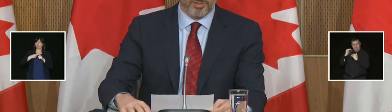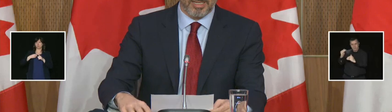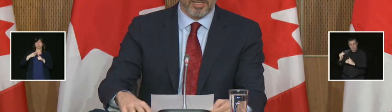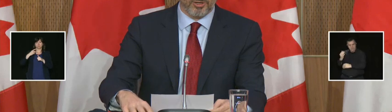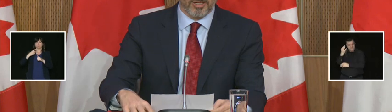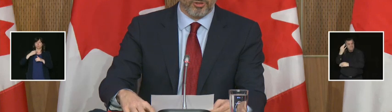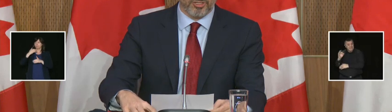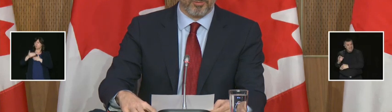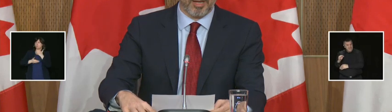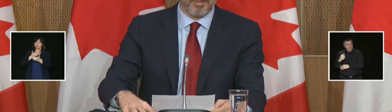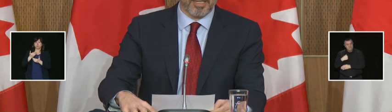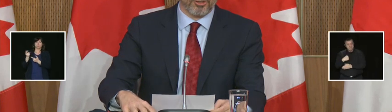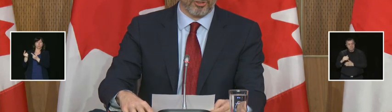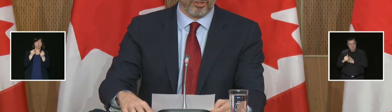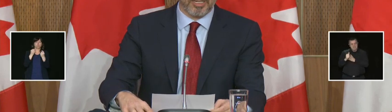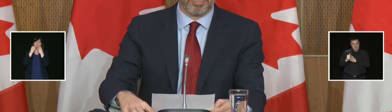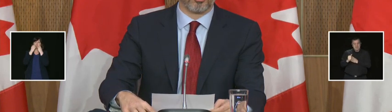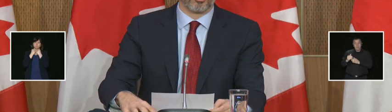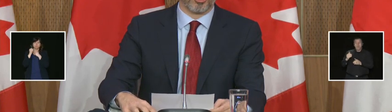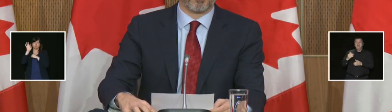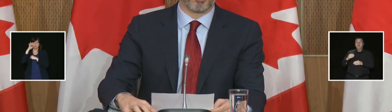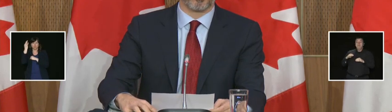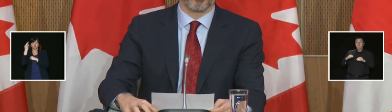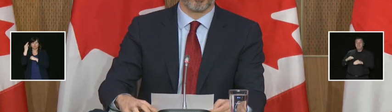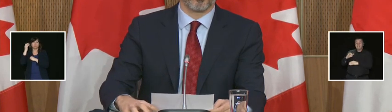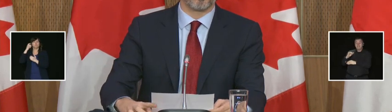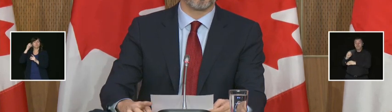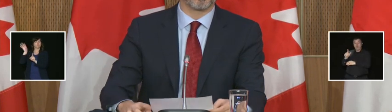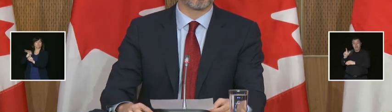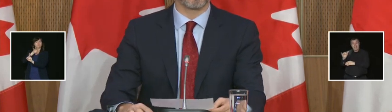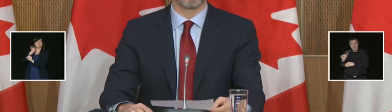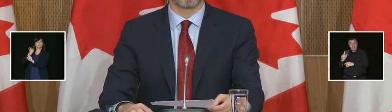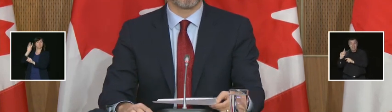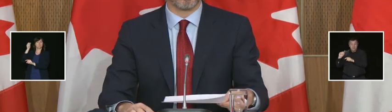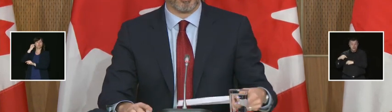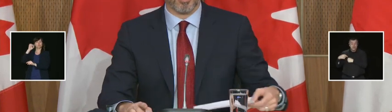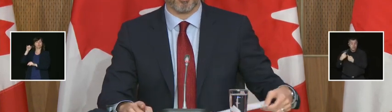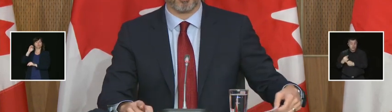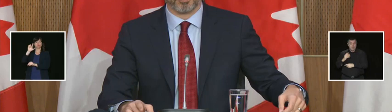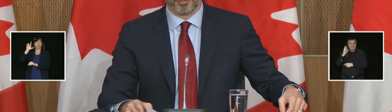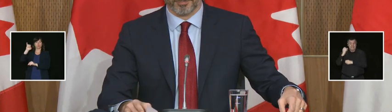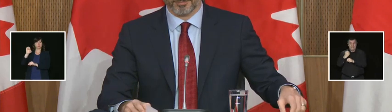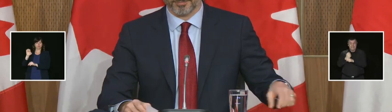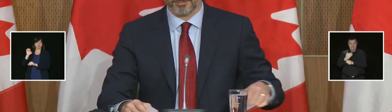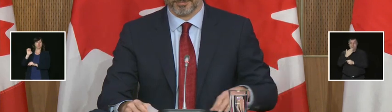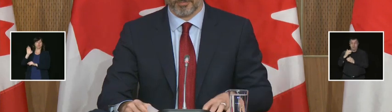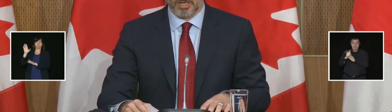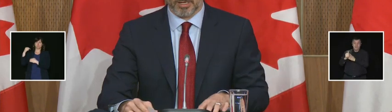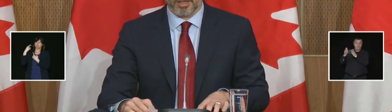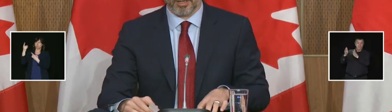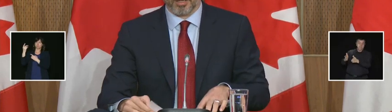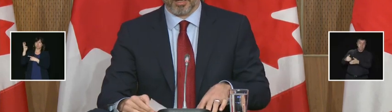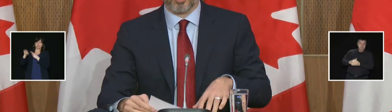tiens à souligner le leadership de la ministre joly est ce chapitre depuis maintenant six ans